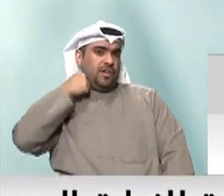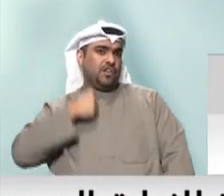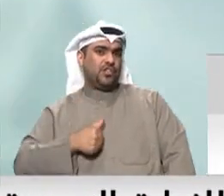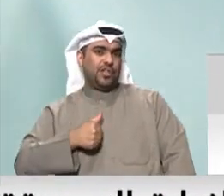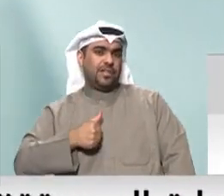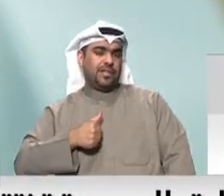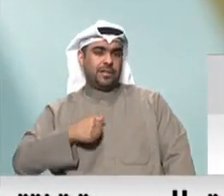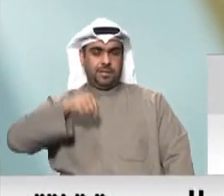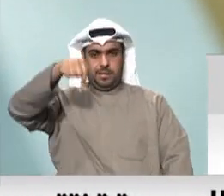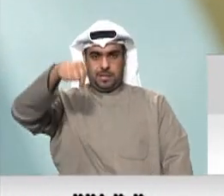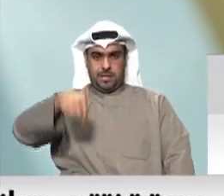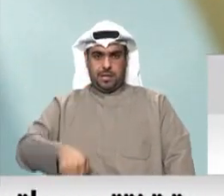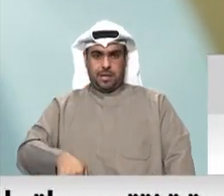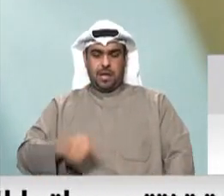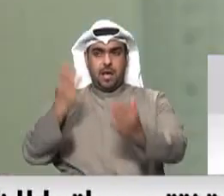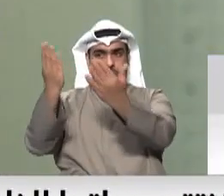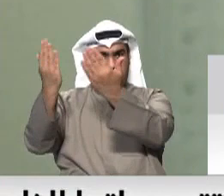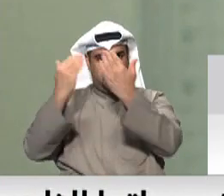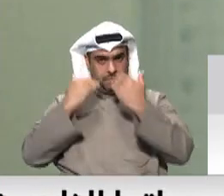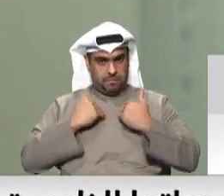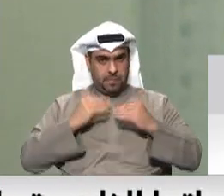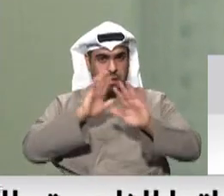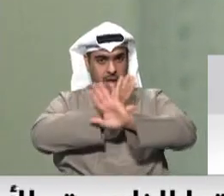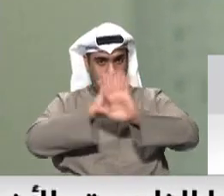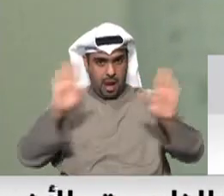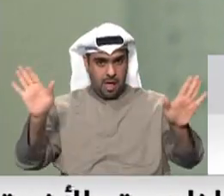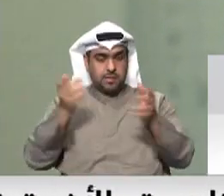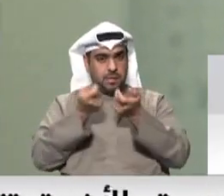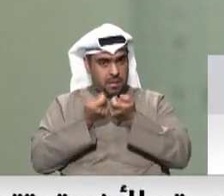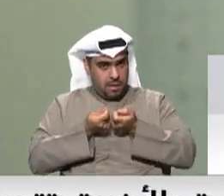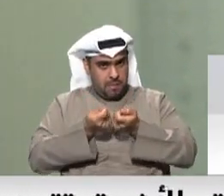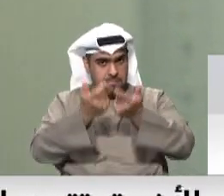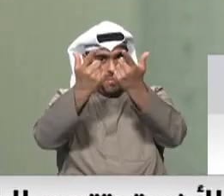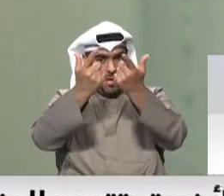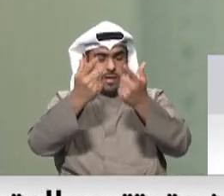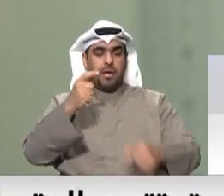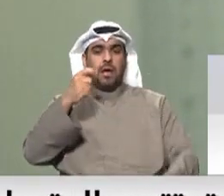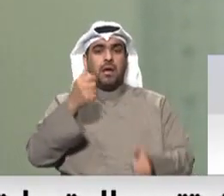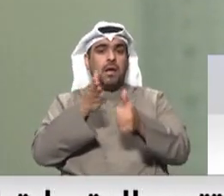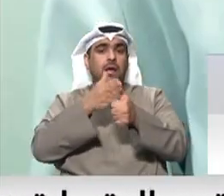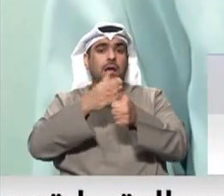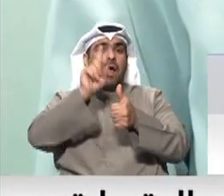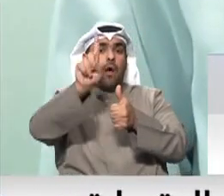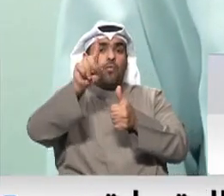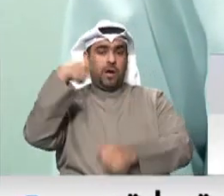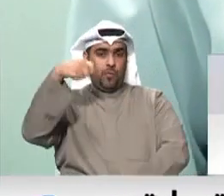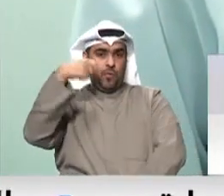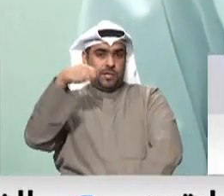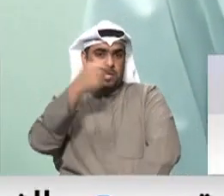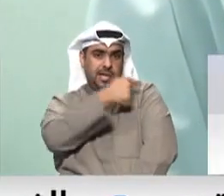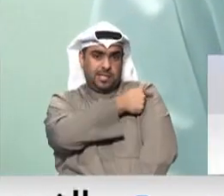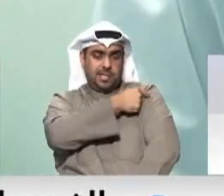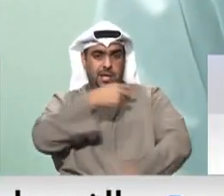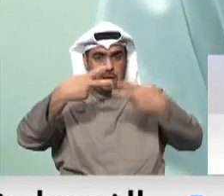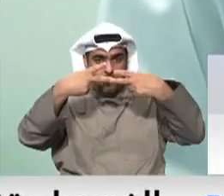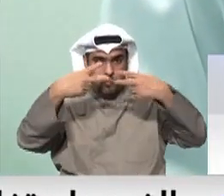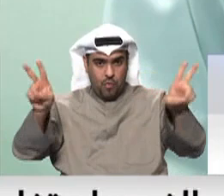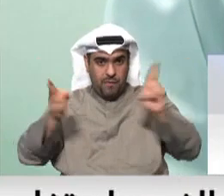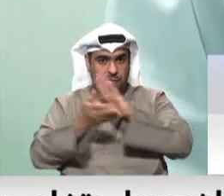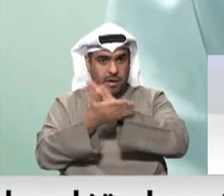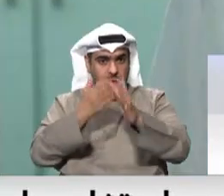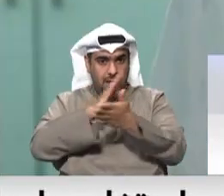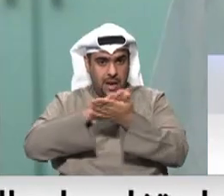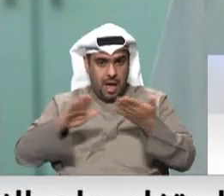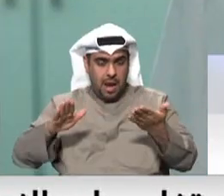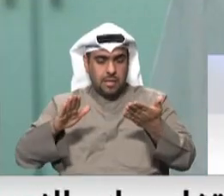على شروعه بالإنتاج التجاري للعقار بعد أن وافقت السلطات الطبية الصينية عليه، ومن المتوقع